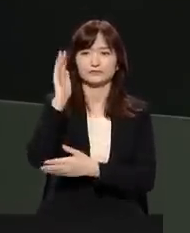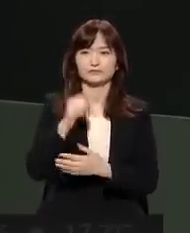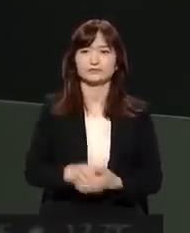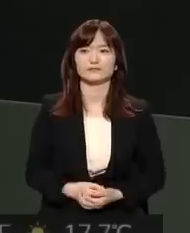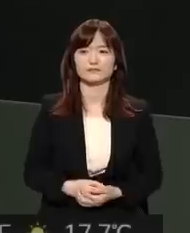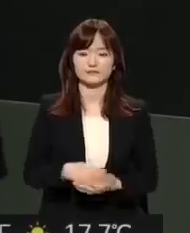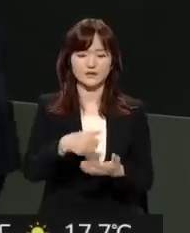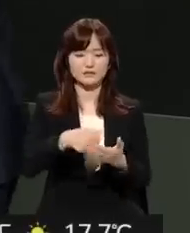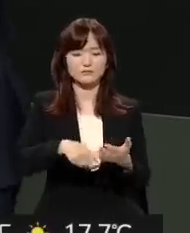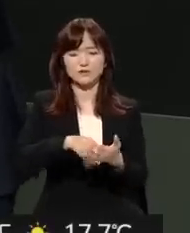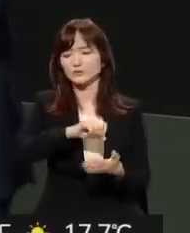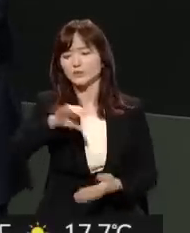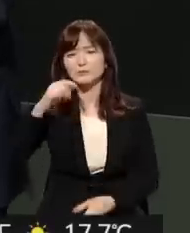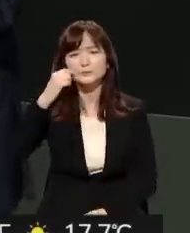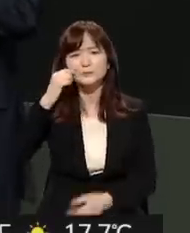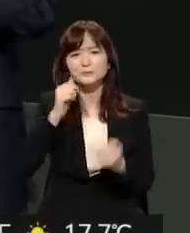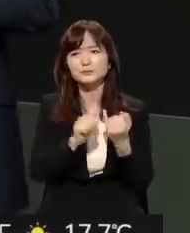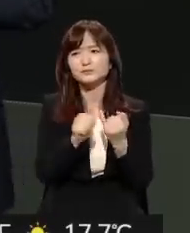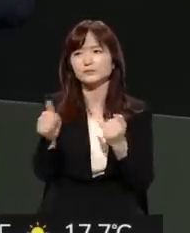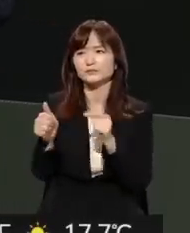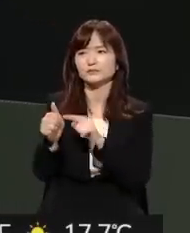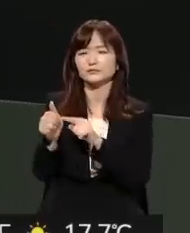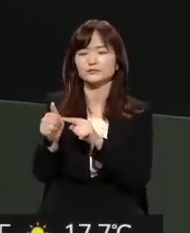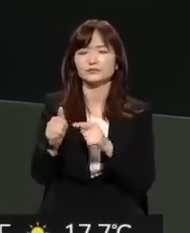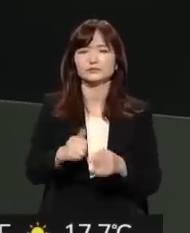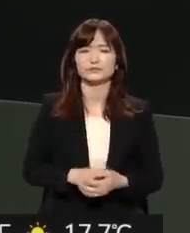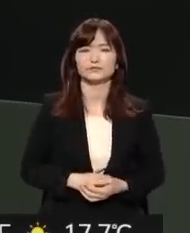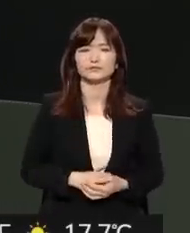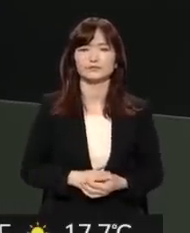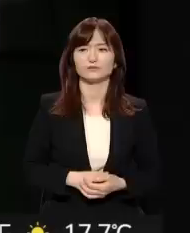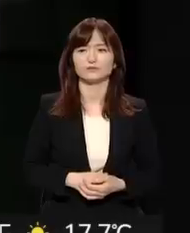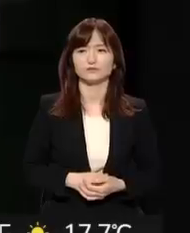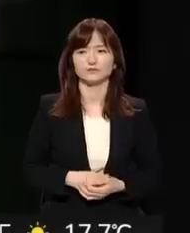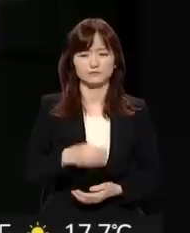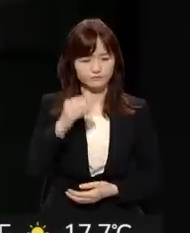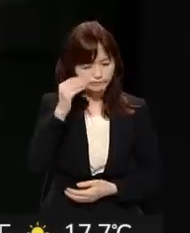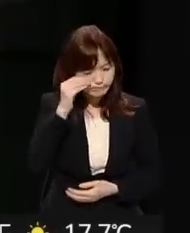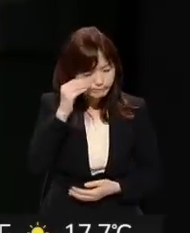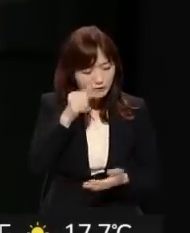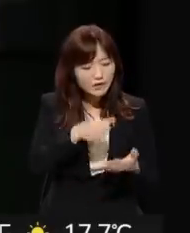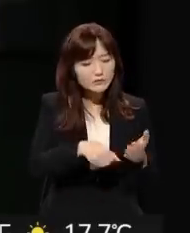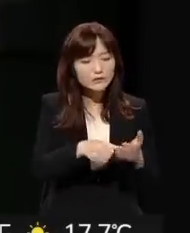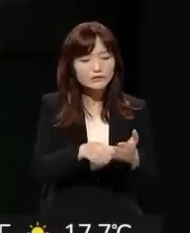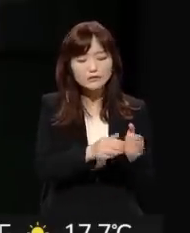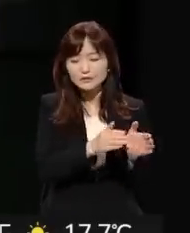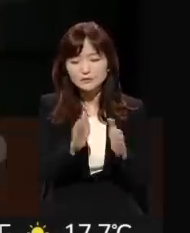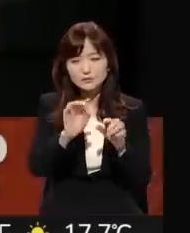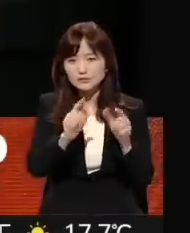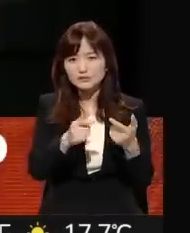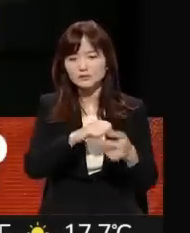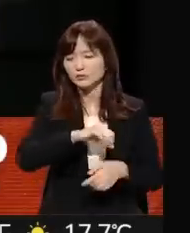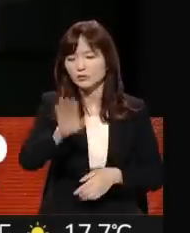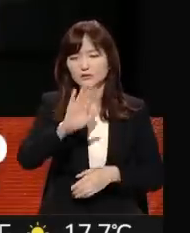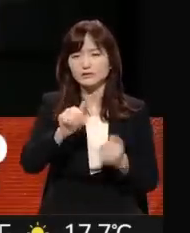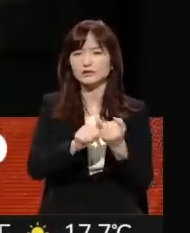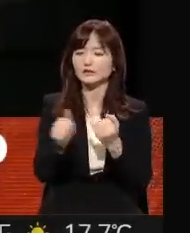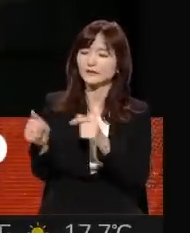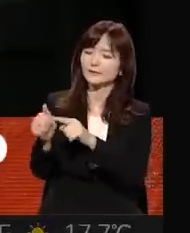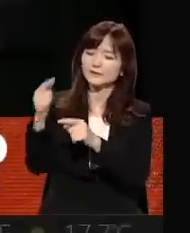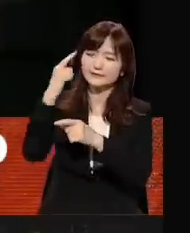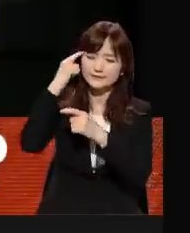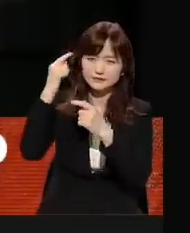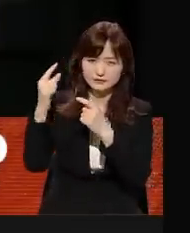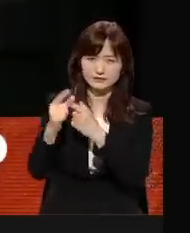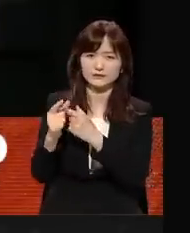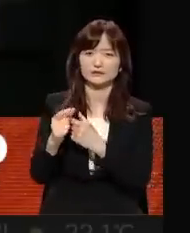물건 못 버리는 남편입니다. 아, 이것도 어떤 사연일까요? 네, 안 쓰는 물건을 정리하지도 않고 그렇다고 버리지도 않는 남편 때문에 고민이다.